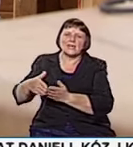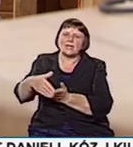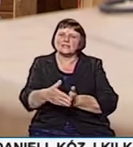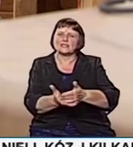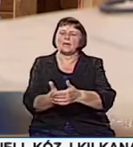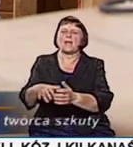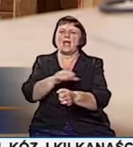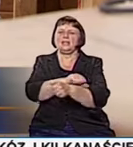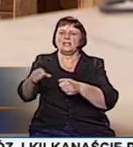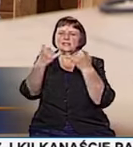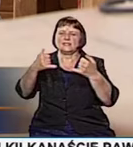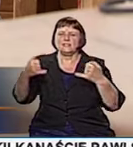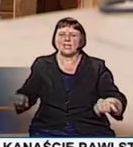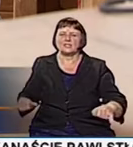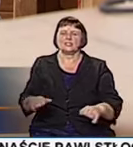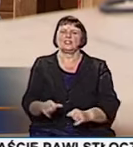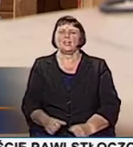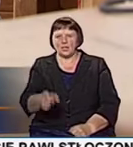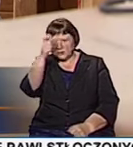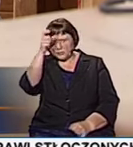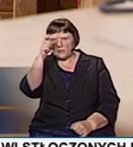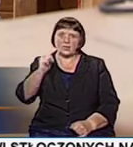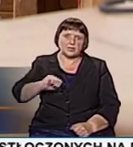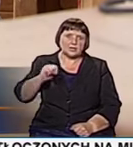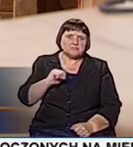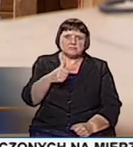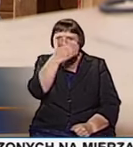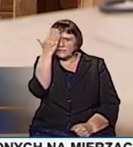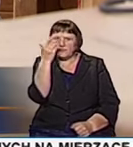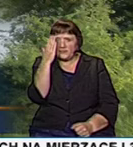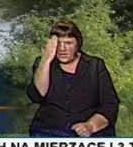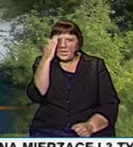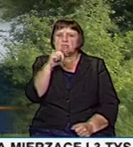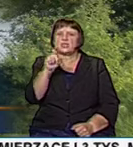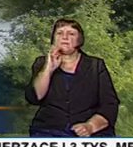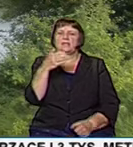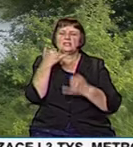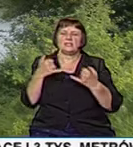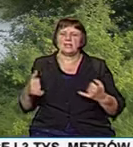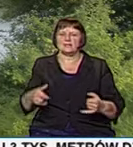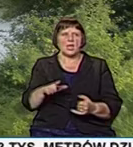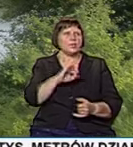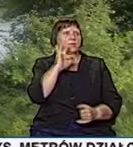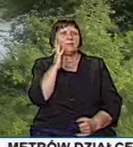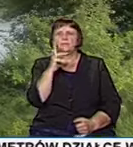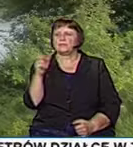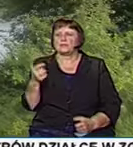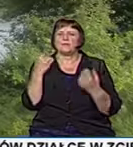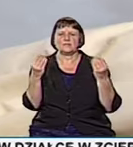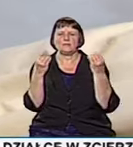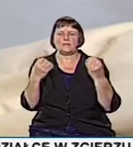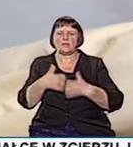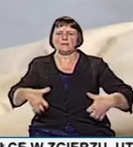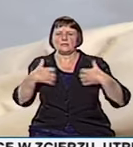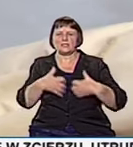wodnej jest inaczej. I człowiek oczekuje tej inności, a jednocześnie zachwyca się tą wspaniałą przyrodą,